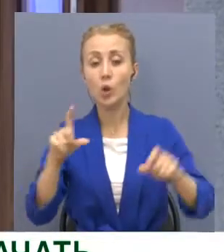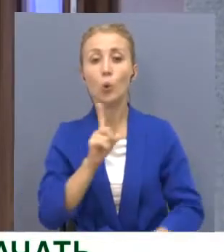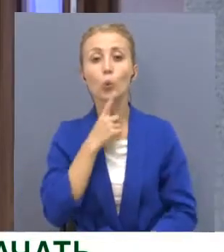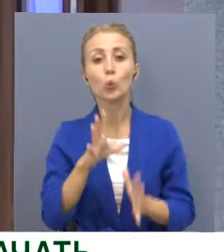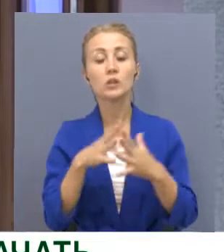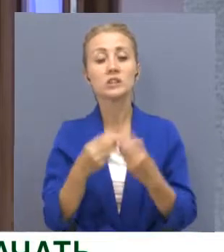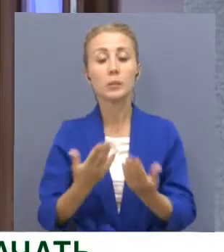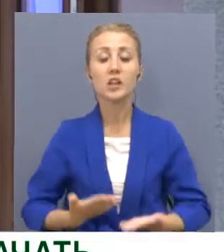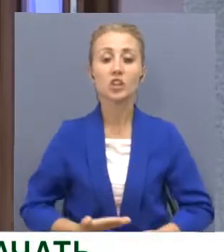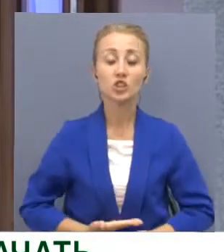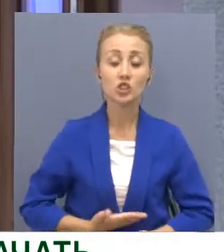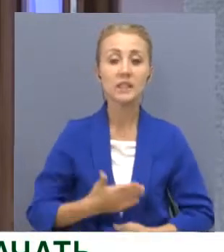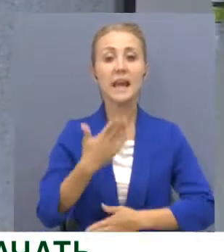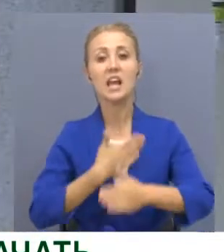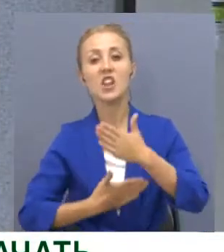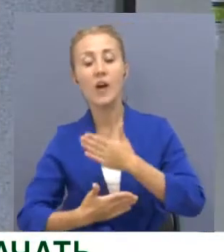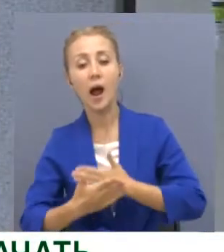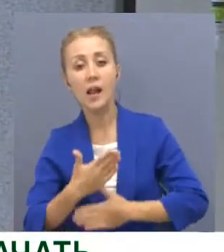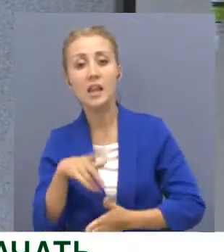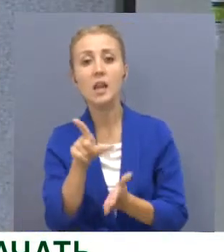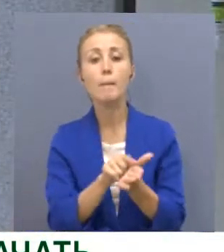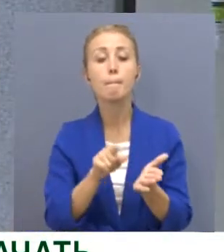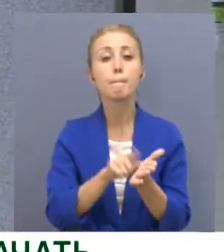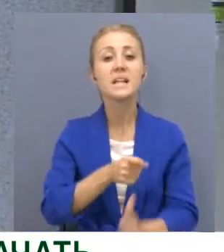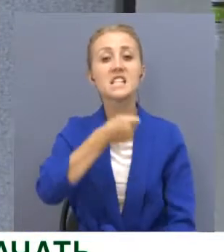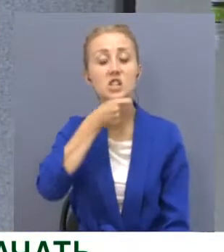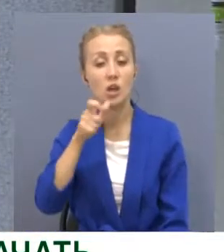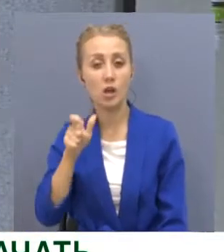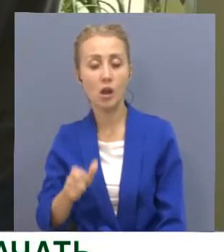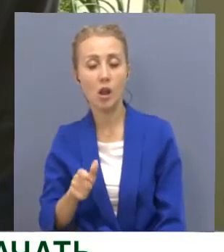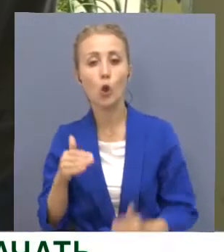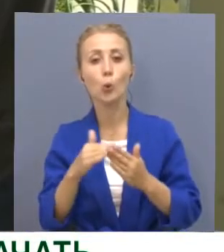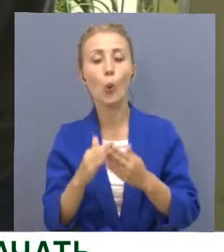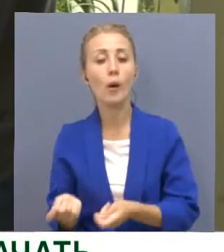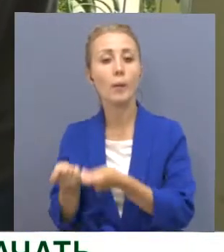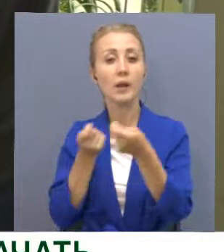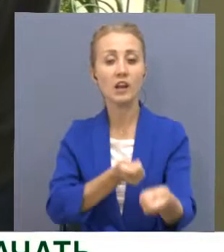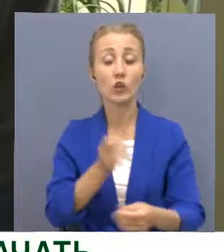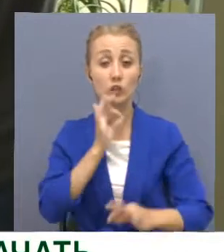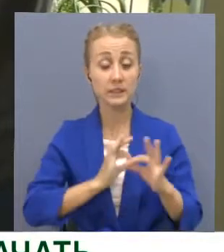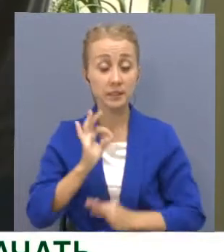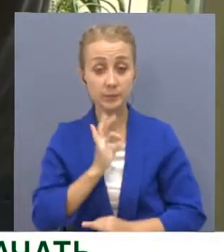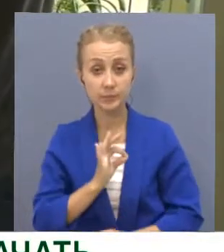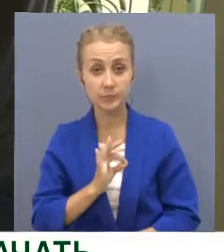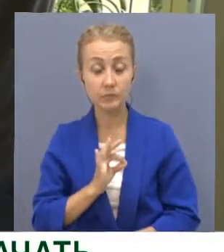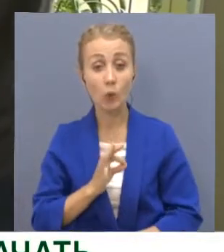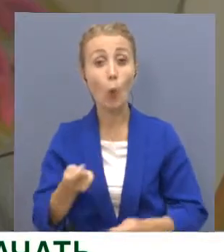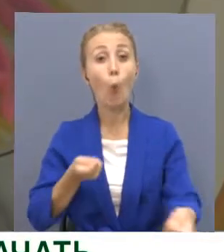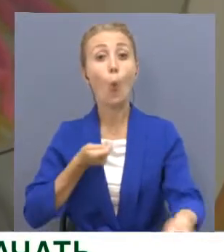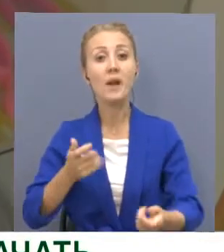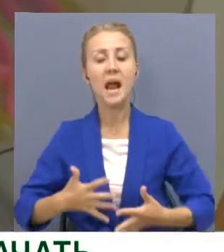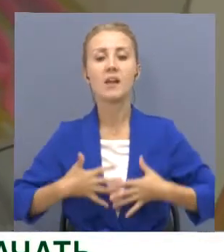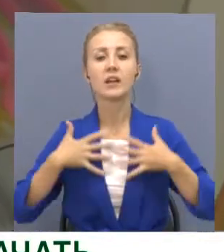населения – это инвалиды, пенсионеры. То есть им привозят препараты на дом. К Как отметили в Управлении здравоохранения,